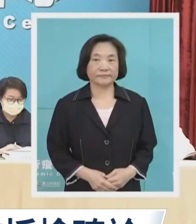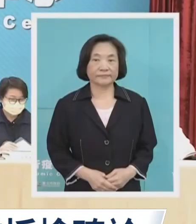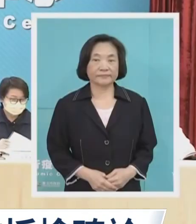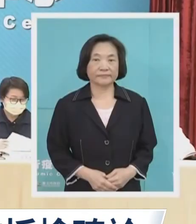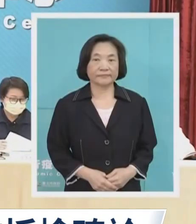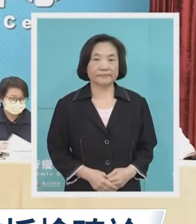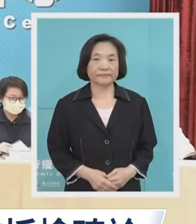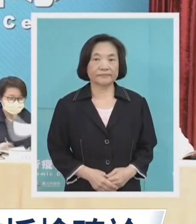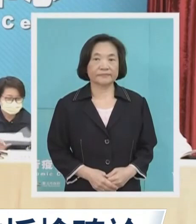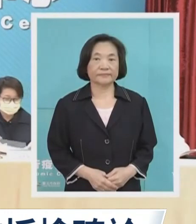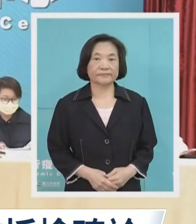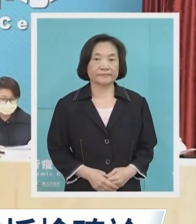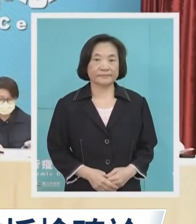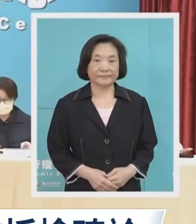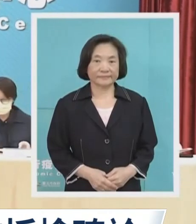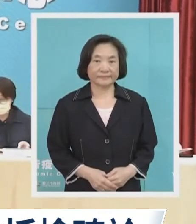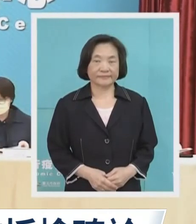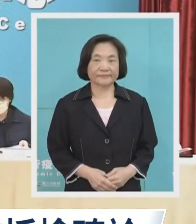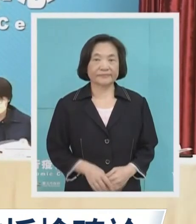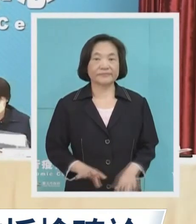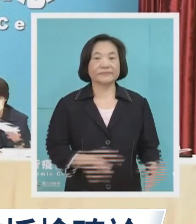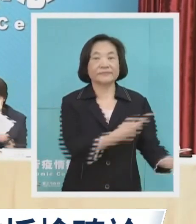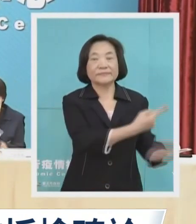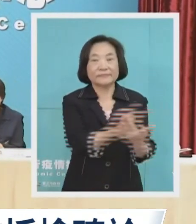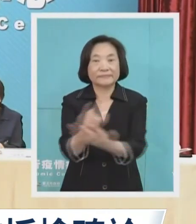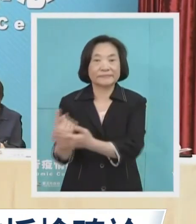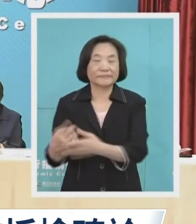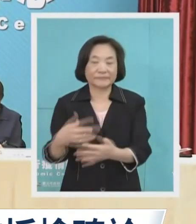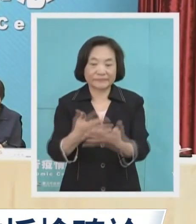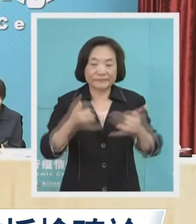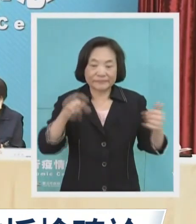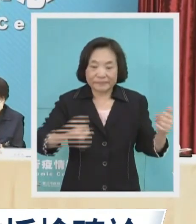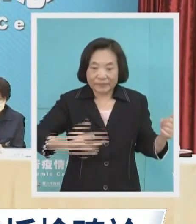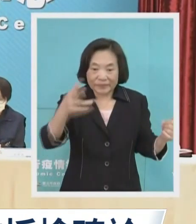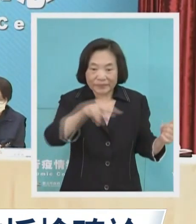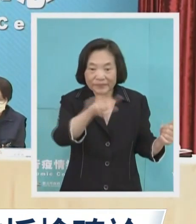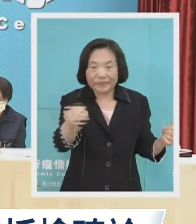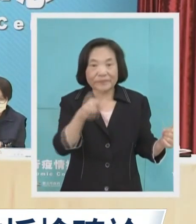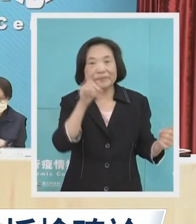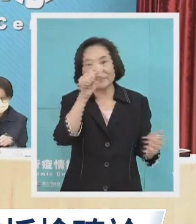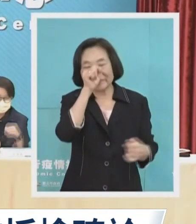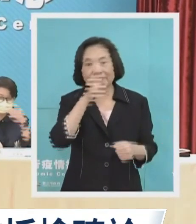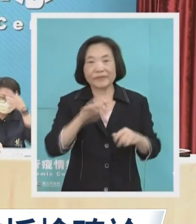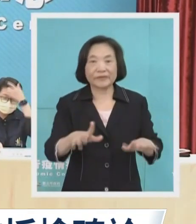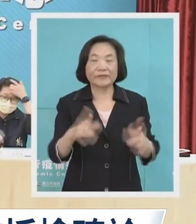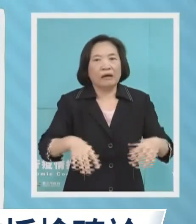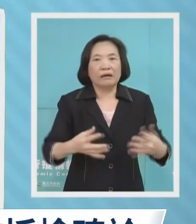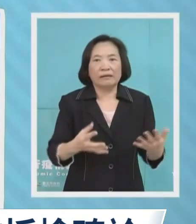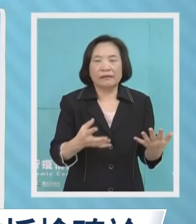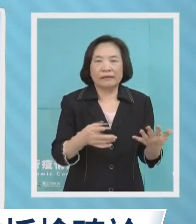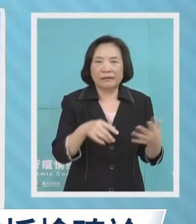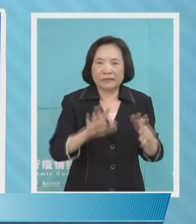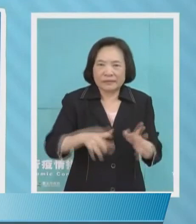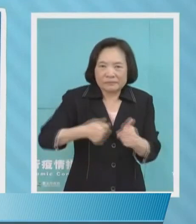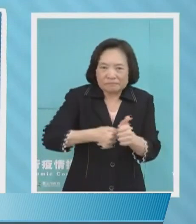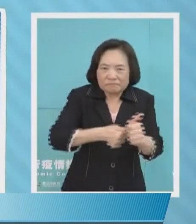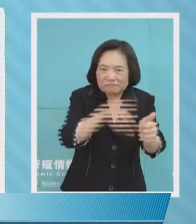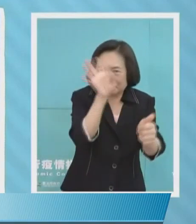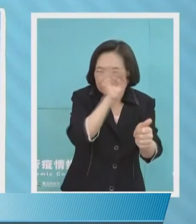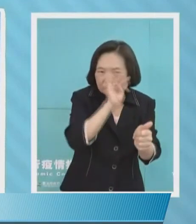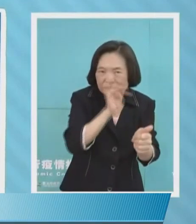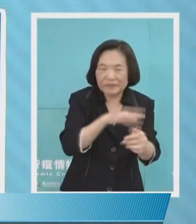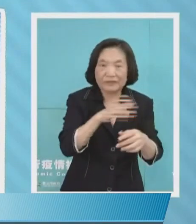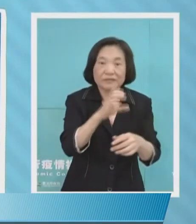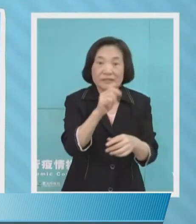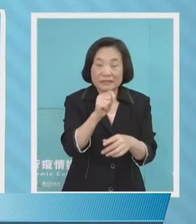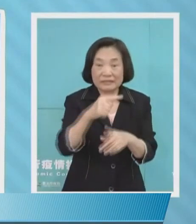PCR 采检，采取居家隔离。这回因怀孕期满要生产，到医院采检，结果阳性确诊。 他的 CT 值是